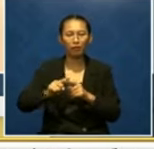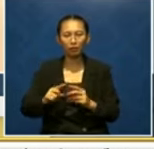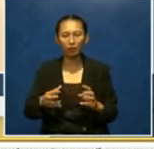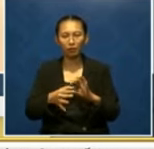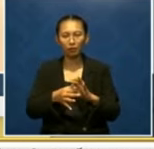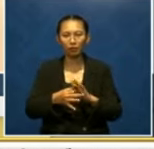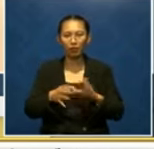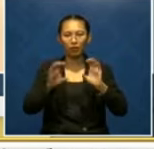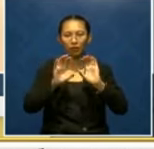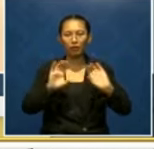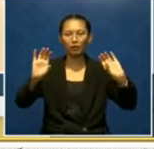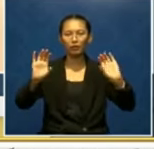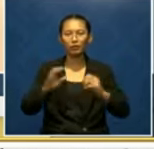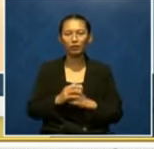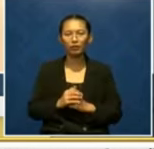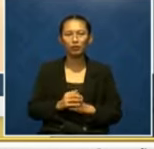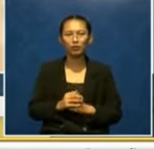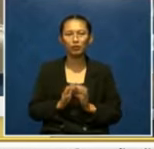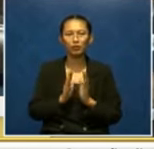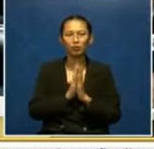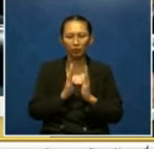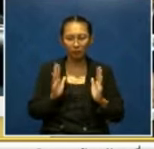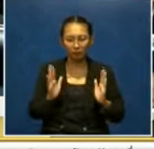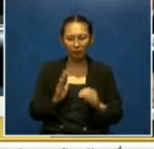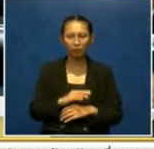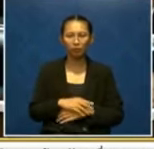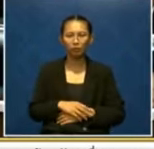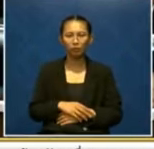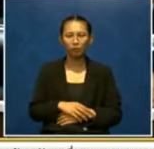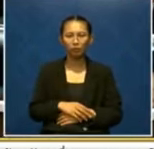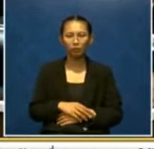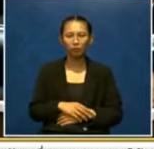ประชาชนชาวจังหวัดเชียงรายทุกท่านขอบคุณค่ะท่านประธาน ขอบคุณครับเชิญ